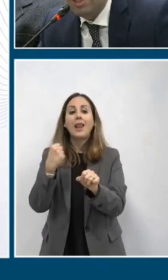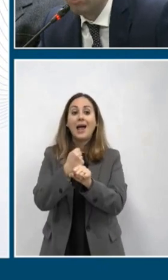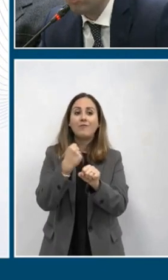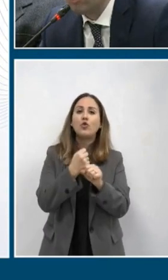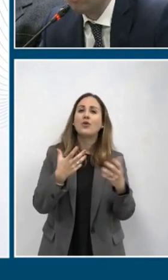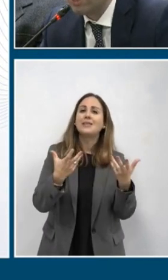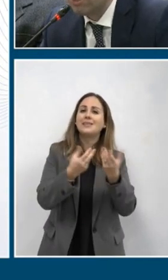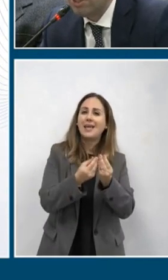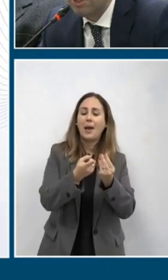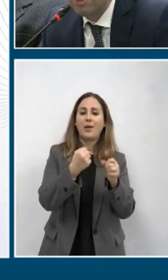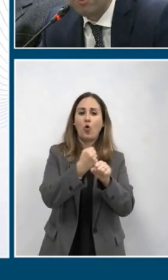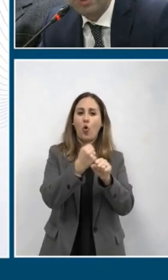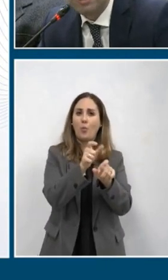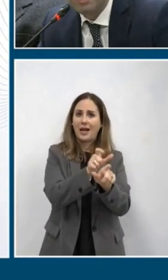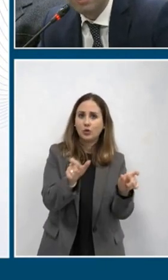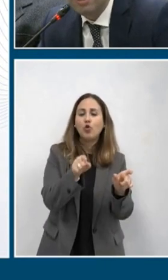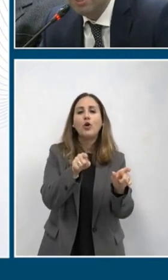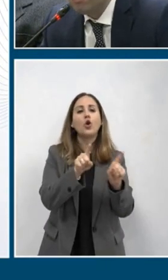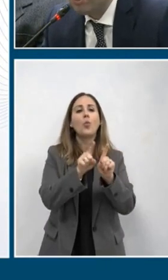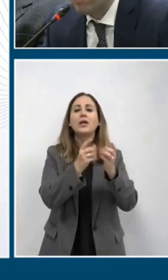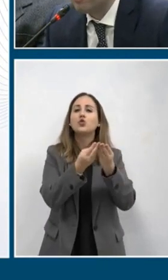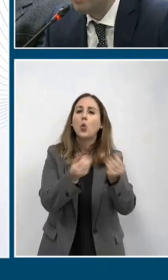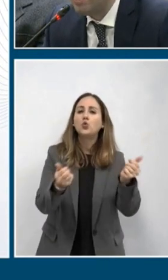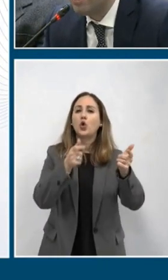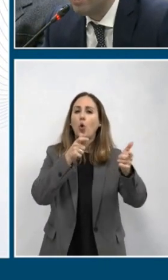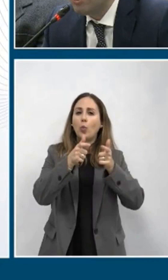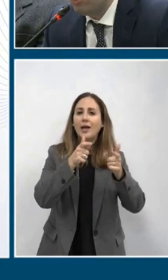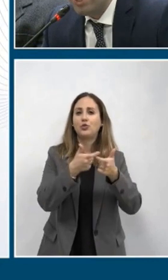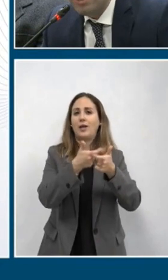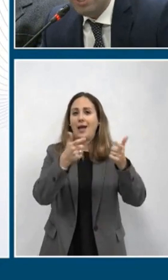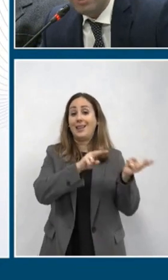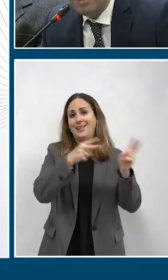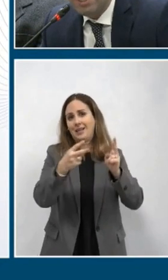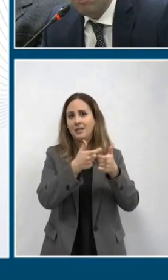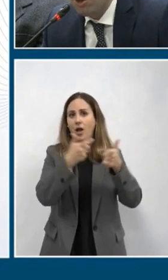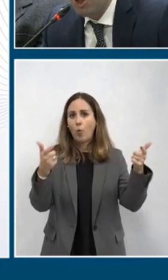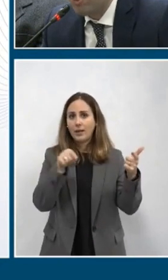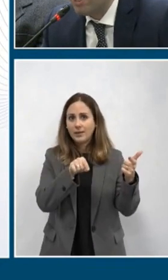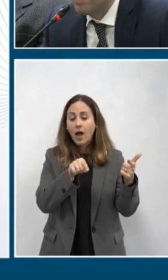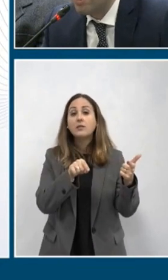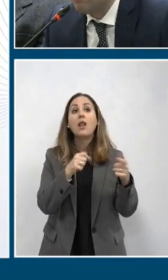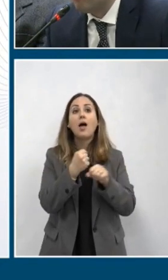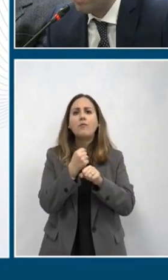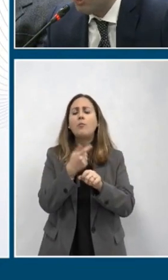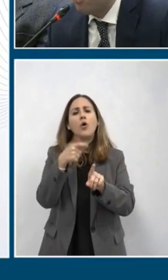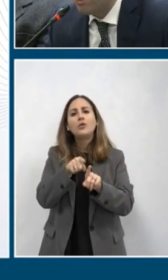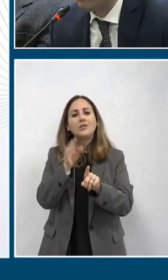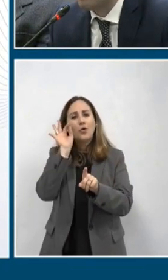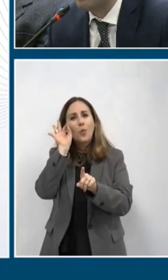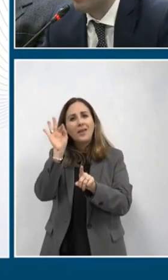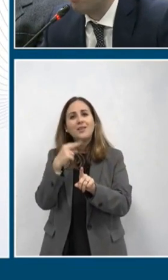yac quindi delle soluzioni di comunicazione alternative aumentata per far sì che questa voce potesse